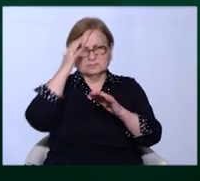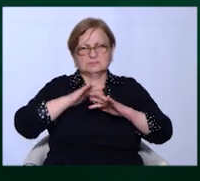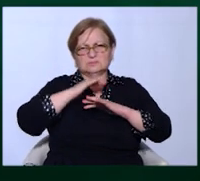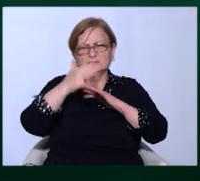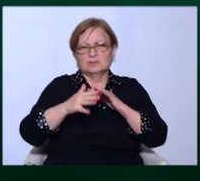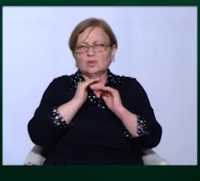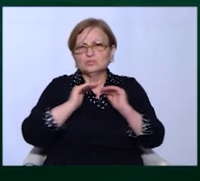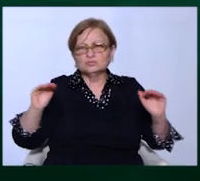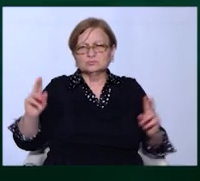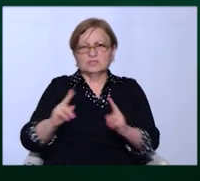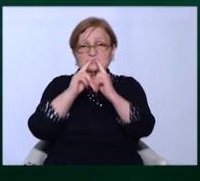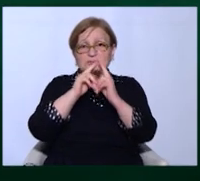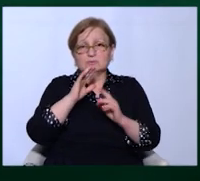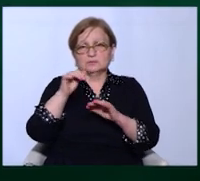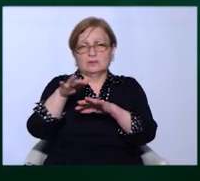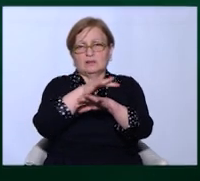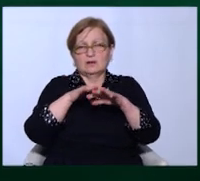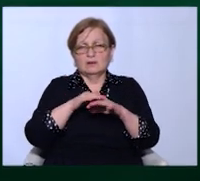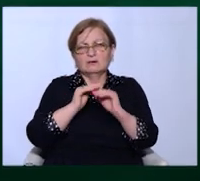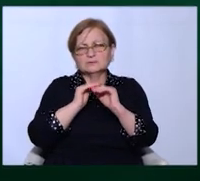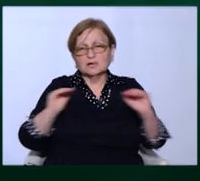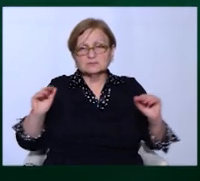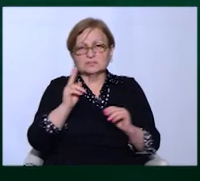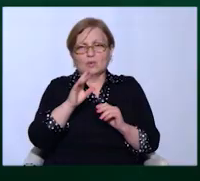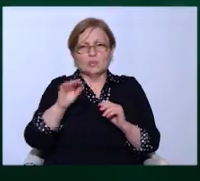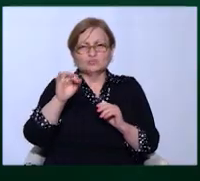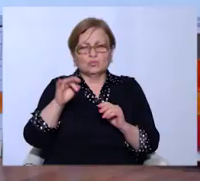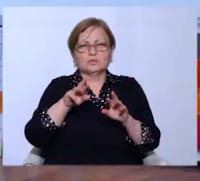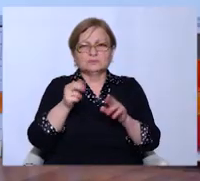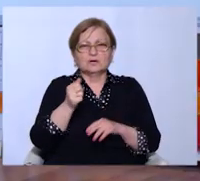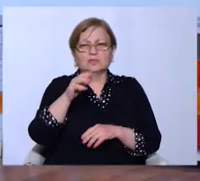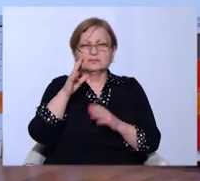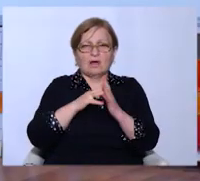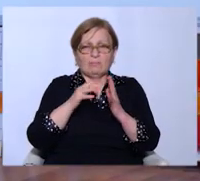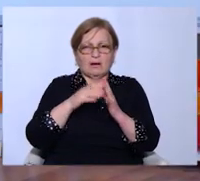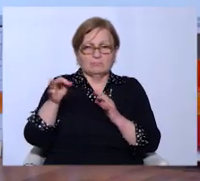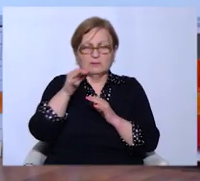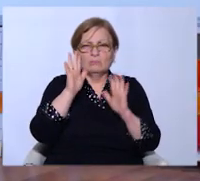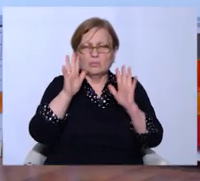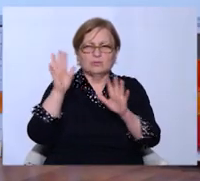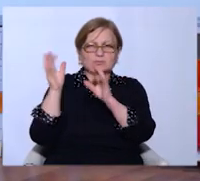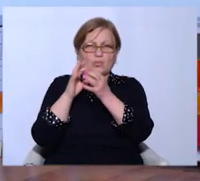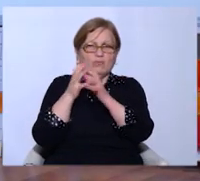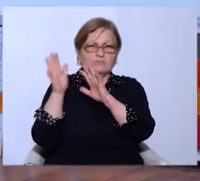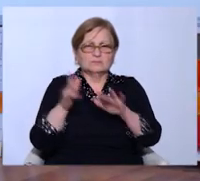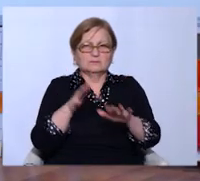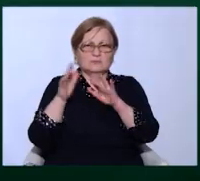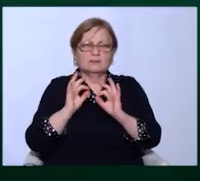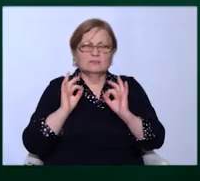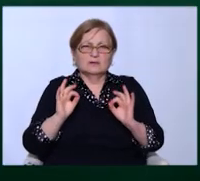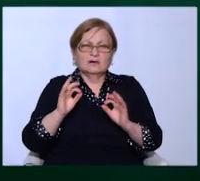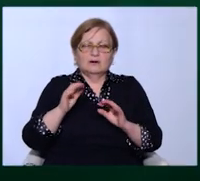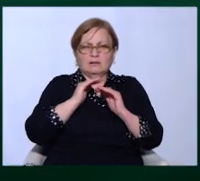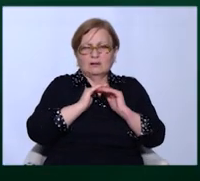დუმდა სიონი და დუმდა ხალხი. დაცხრა კოჯორი და ტაბახმელა, მხოლოდ დღა თოვლი ცვიოდა ნელა,